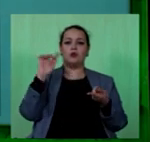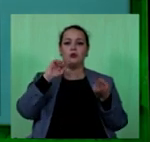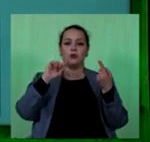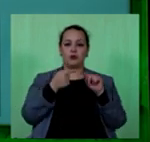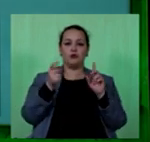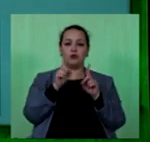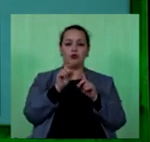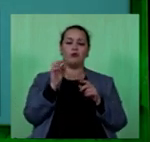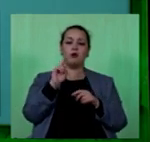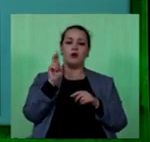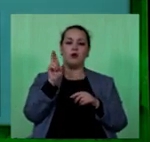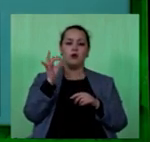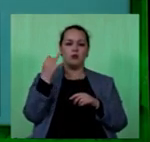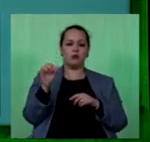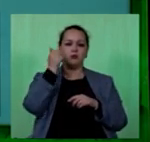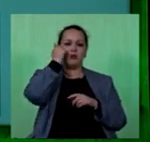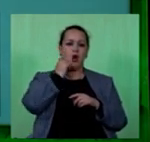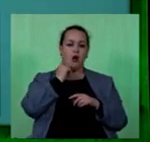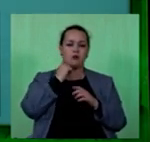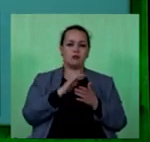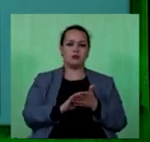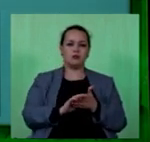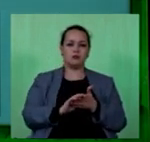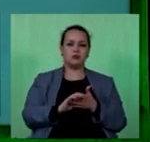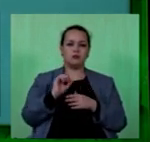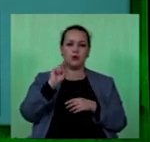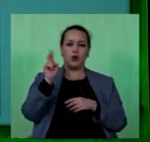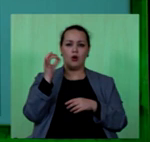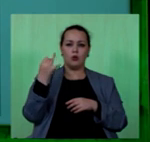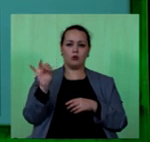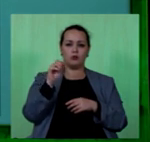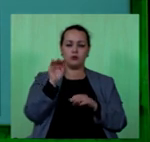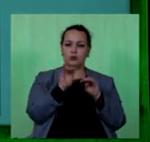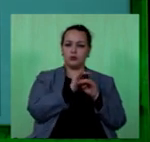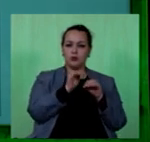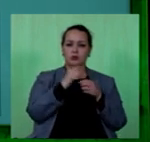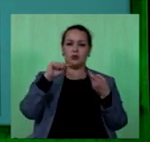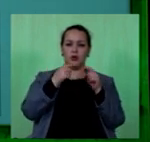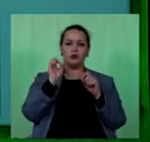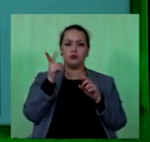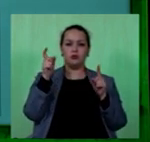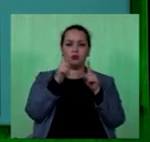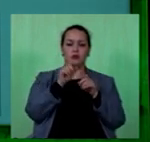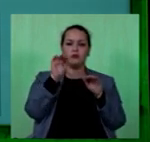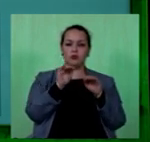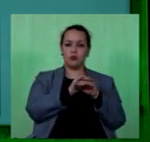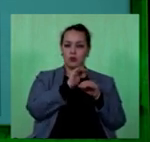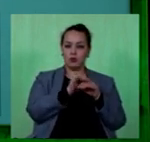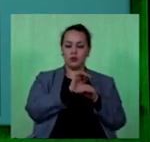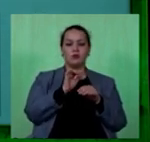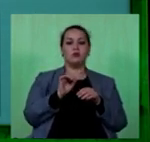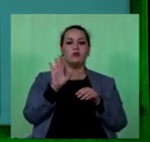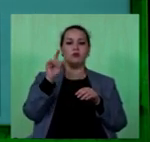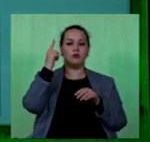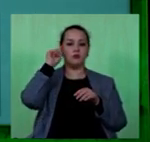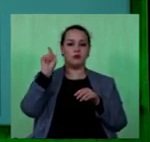какой старый какой добрый антоним к слову добрый ну конечно же вы